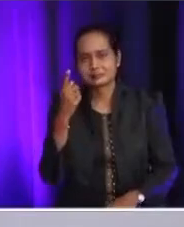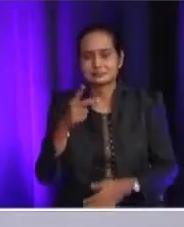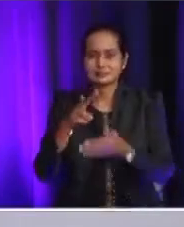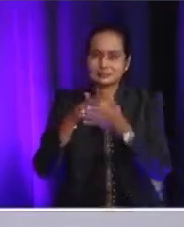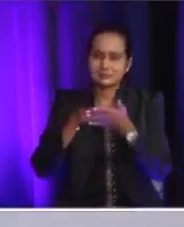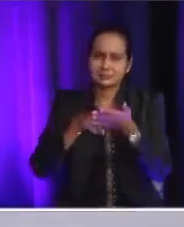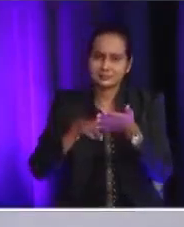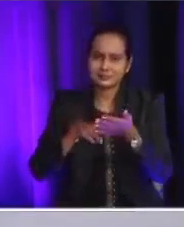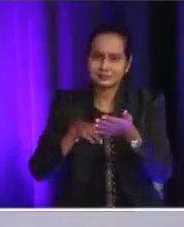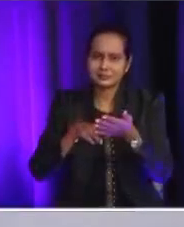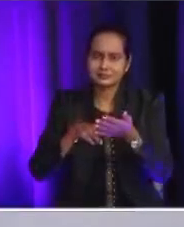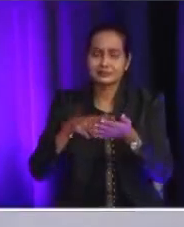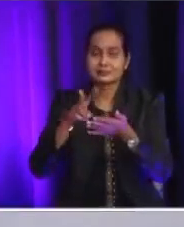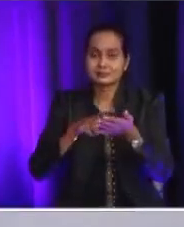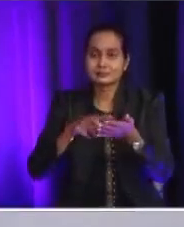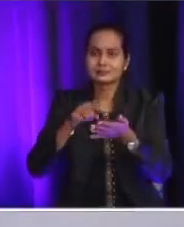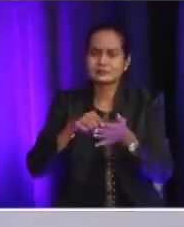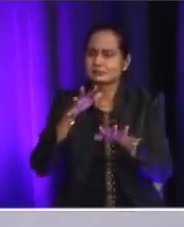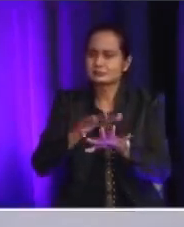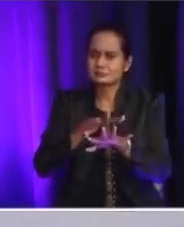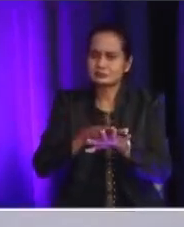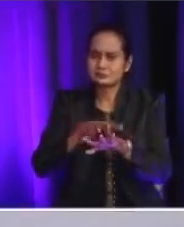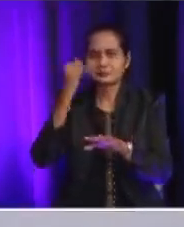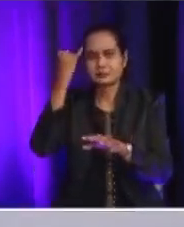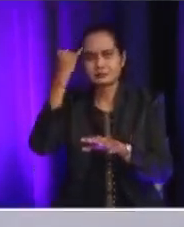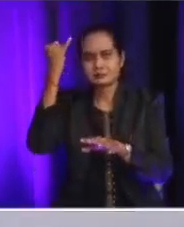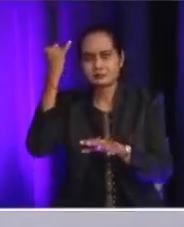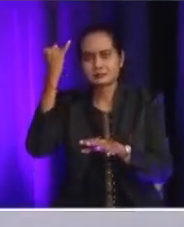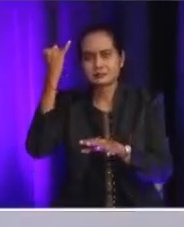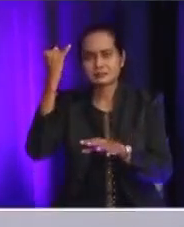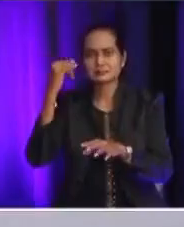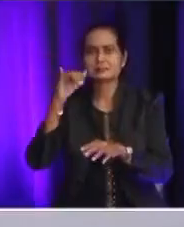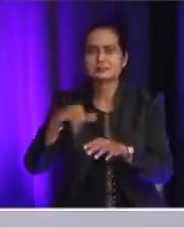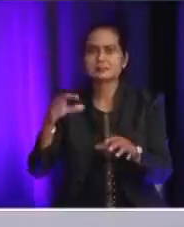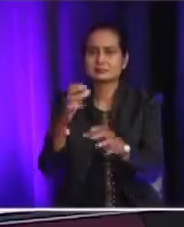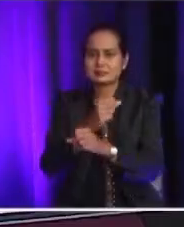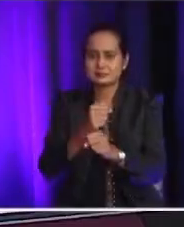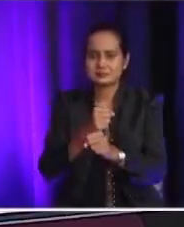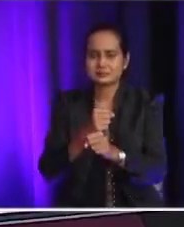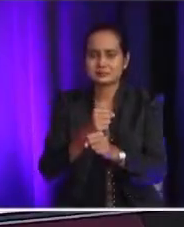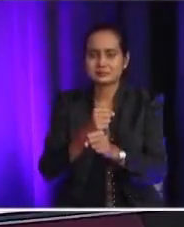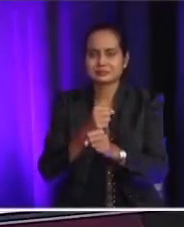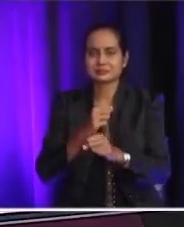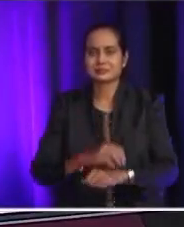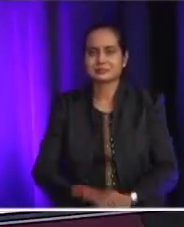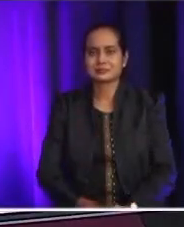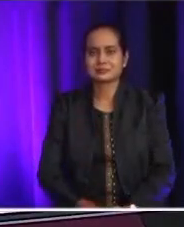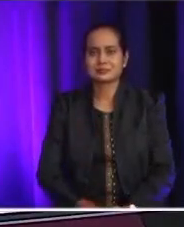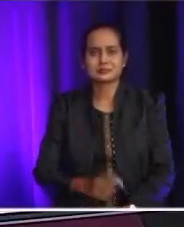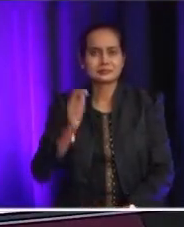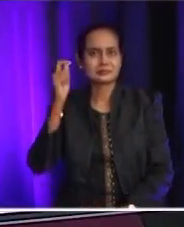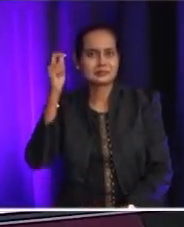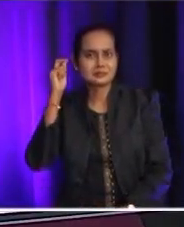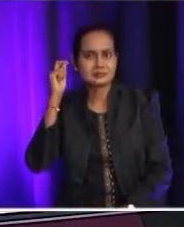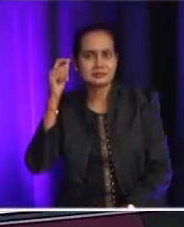Yeah. Sebenarnya membaca ni banyak sangat ya ilmu pengetahuan yang kita peroleh. Ya, tadi Puan ada cakap cikgu